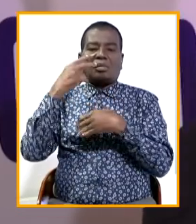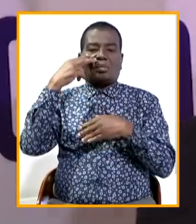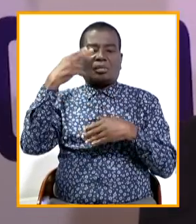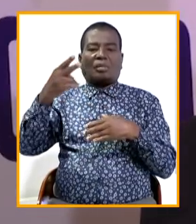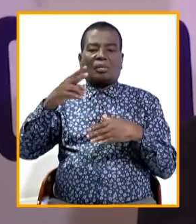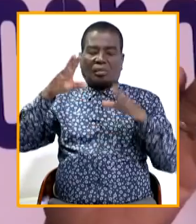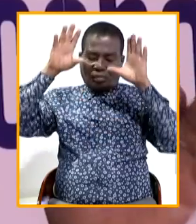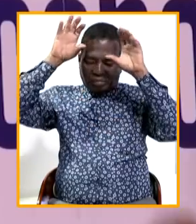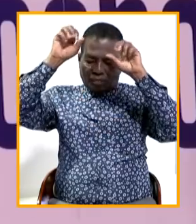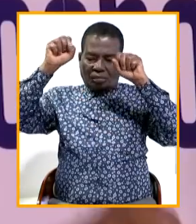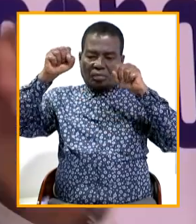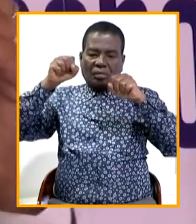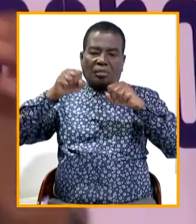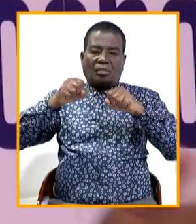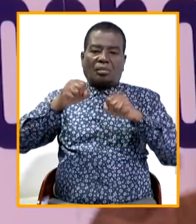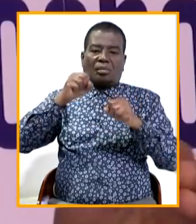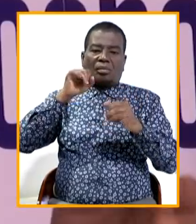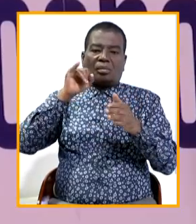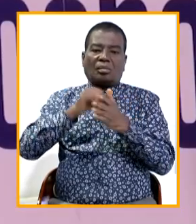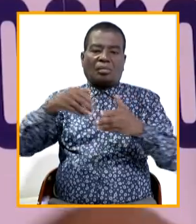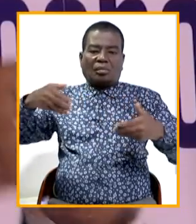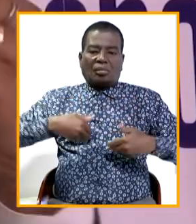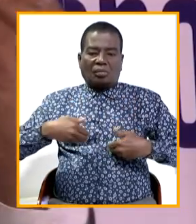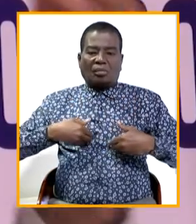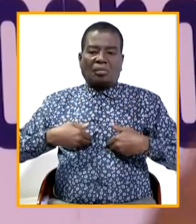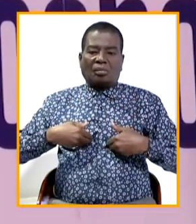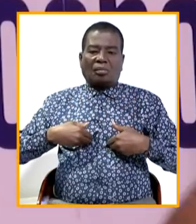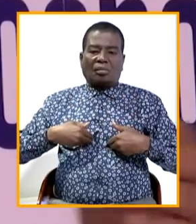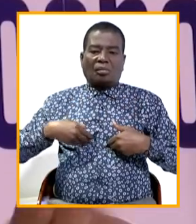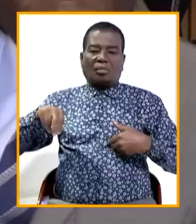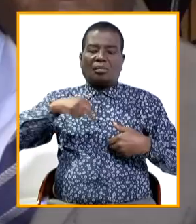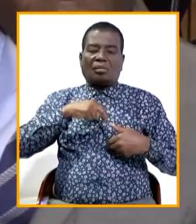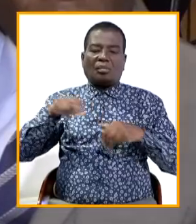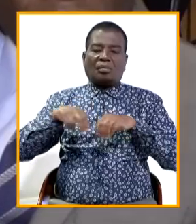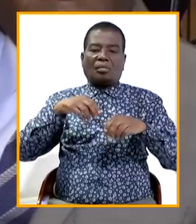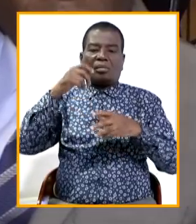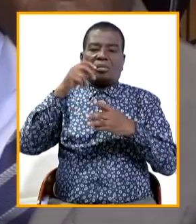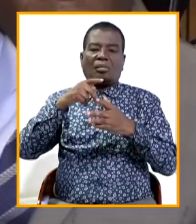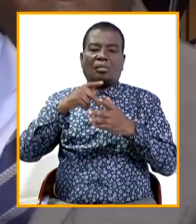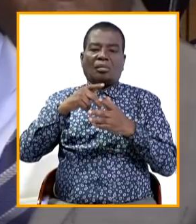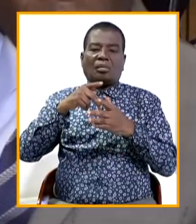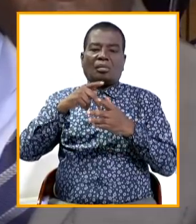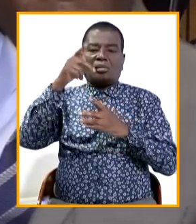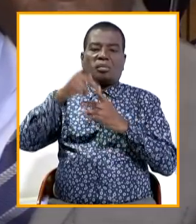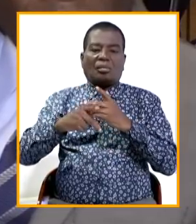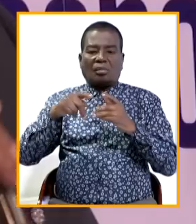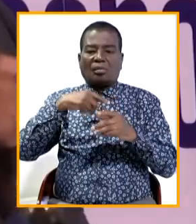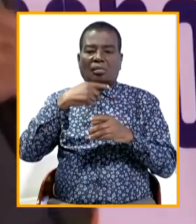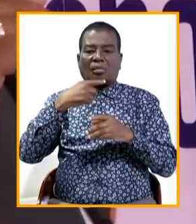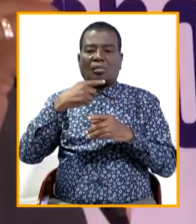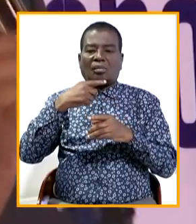du chef de l'État. Ces jeunes nous posaient des problèmes qui avaient déjà été résolus par le